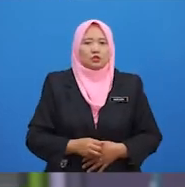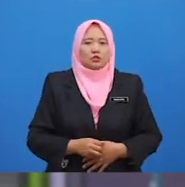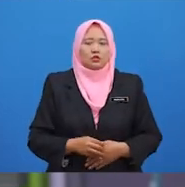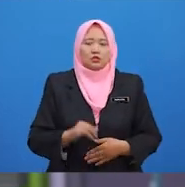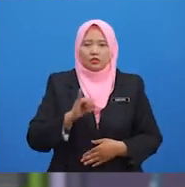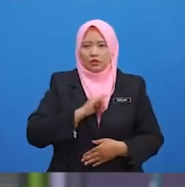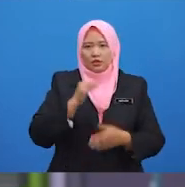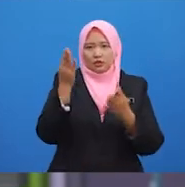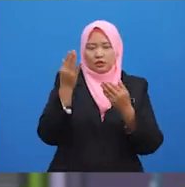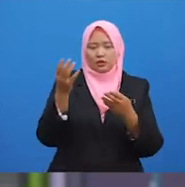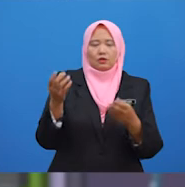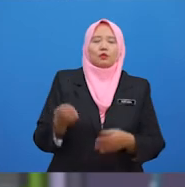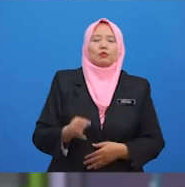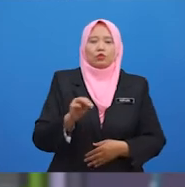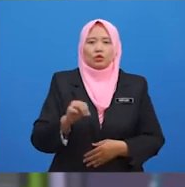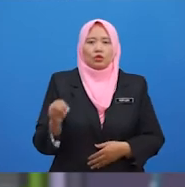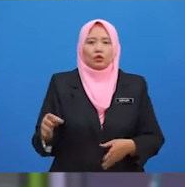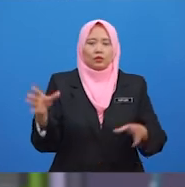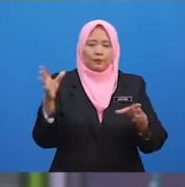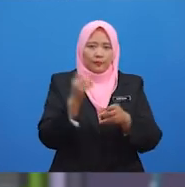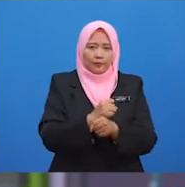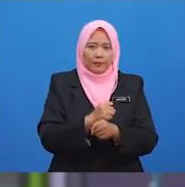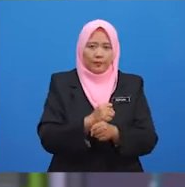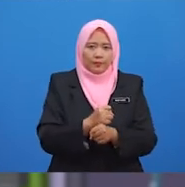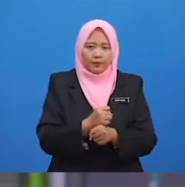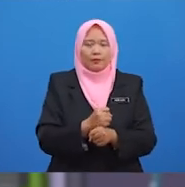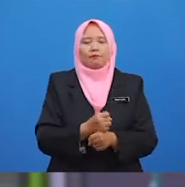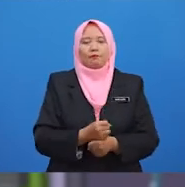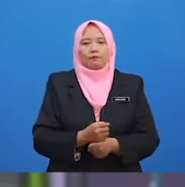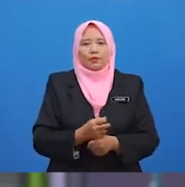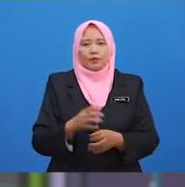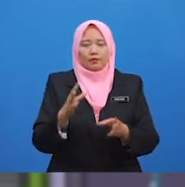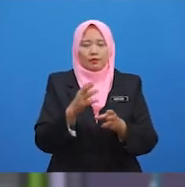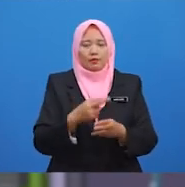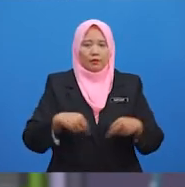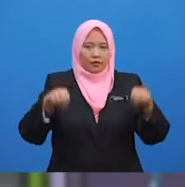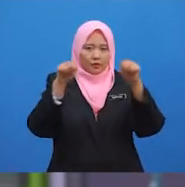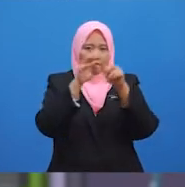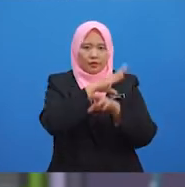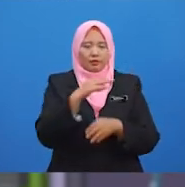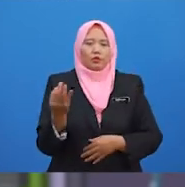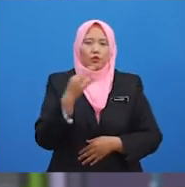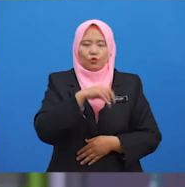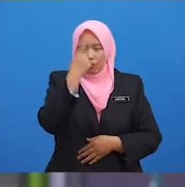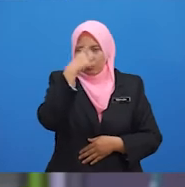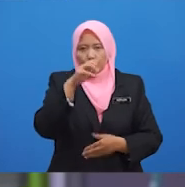mengambil iktibar daripada sajak tersebut untuk memperbaiki diri ke arah yang lebih baik.